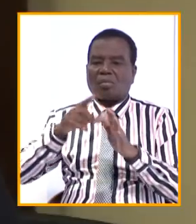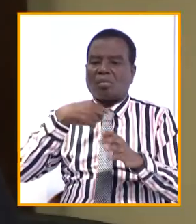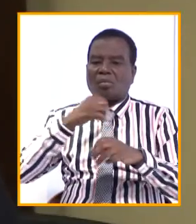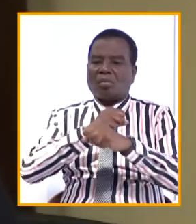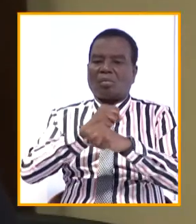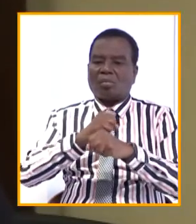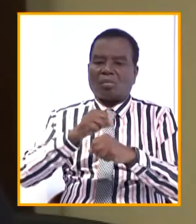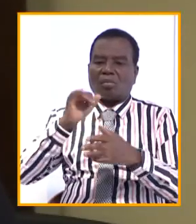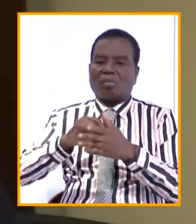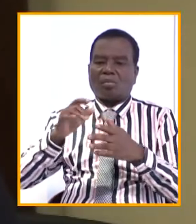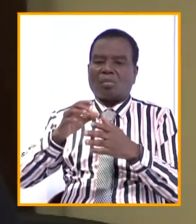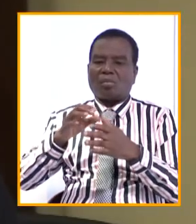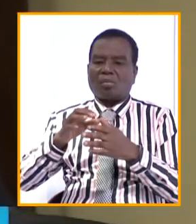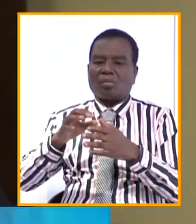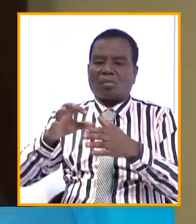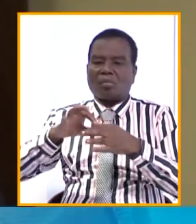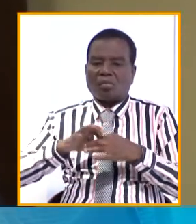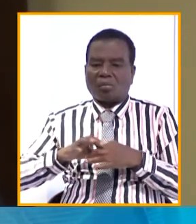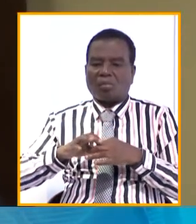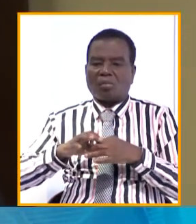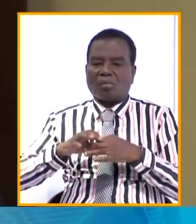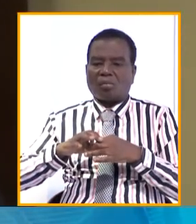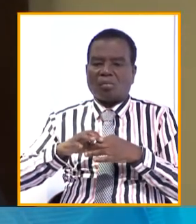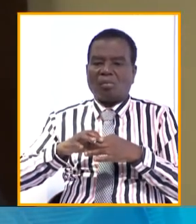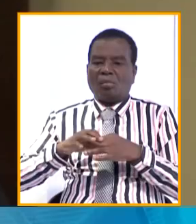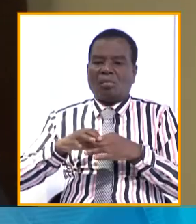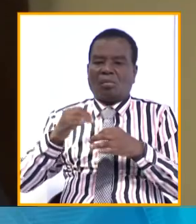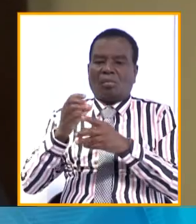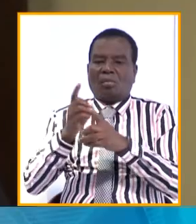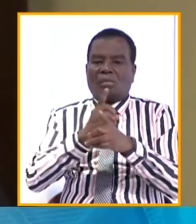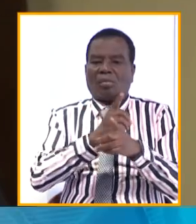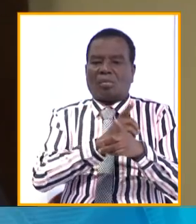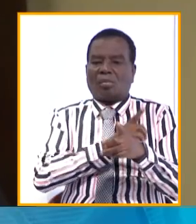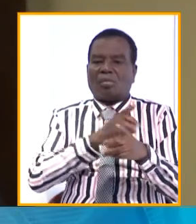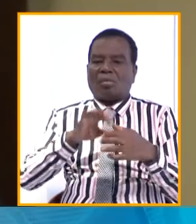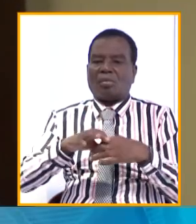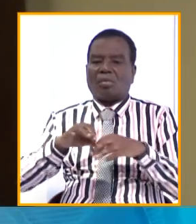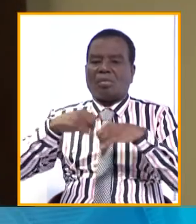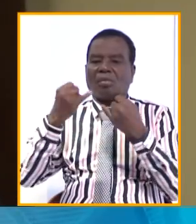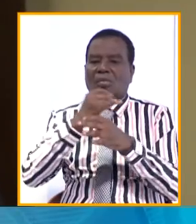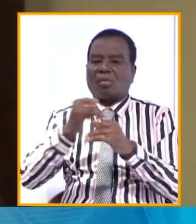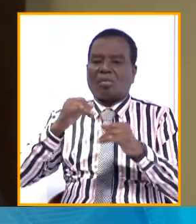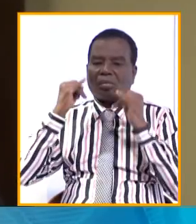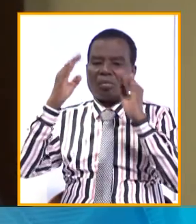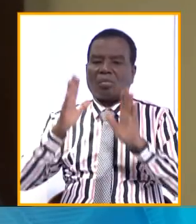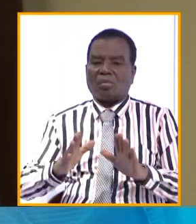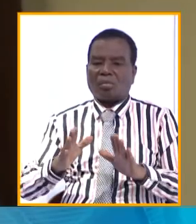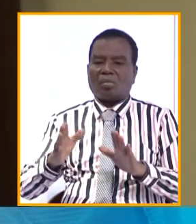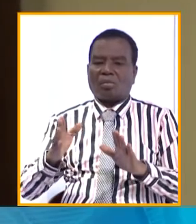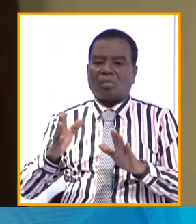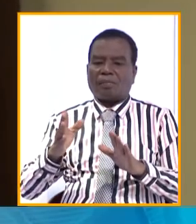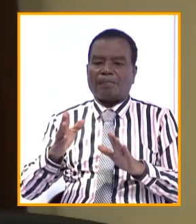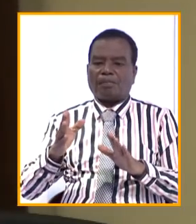protégées. Ce partenariat a pour vocation à accompagner le développement des entreprises ivoiriennes à l'export. De quelle